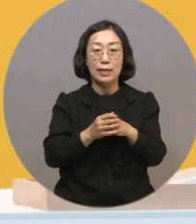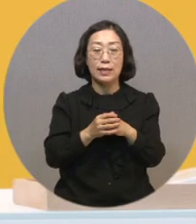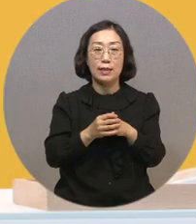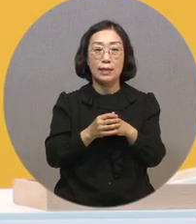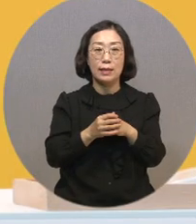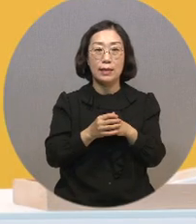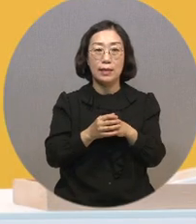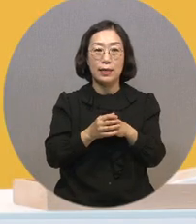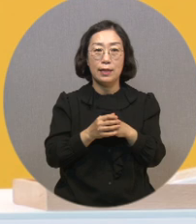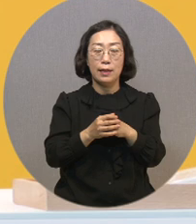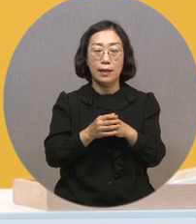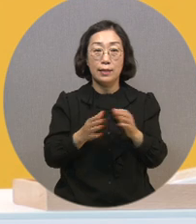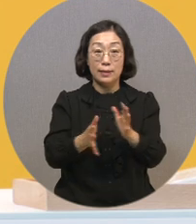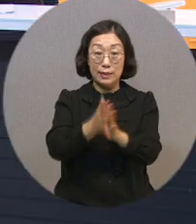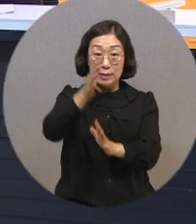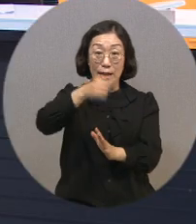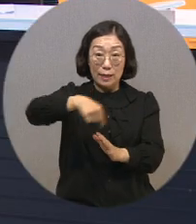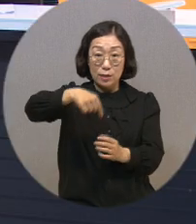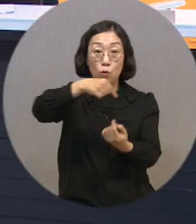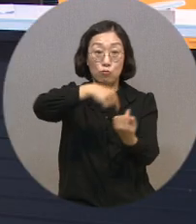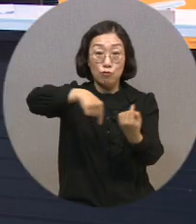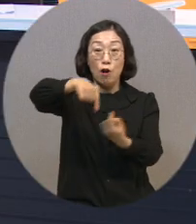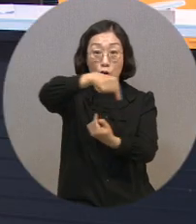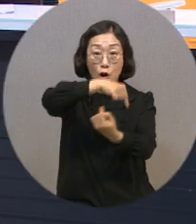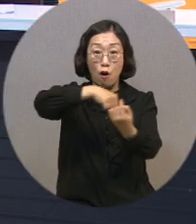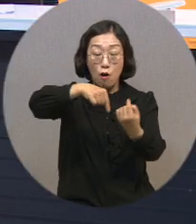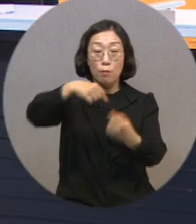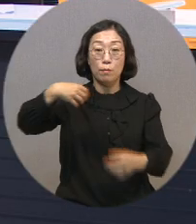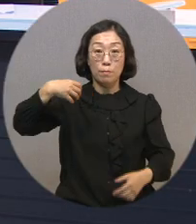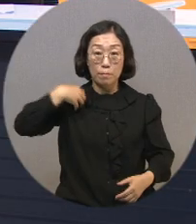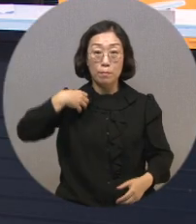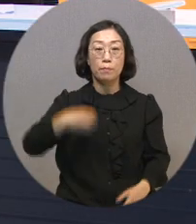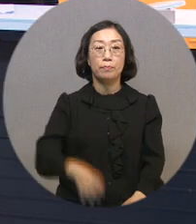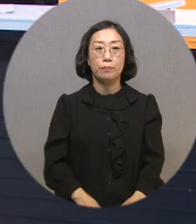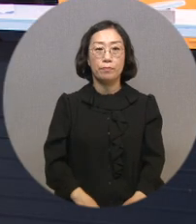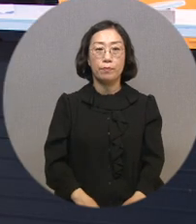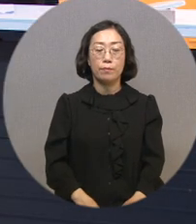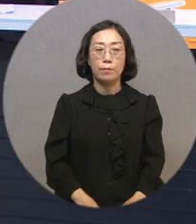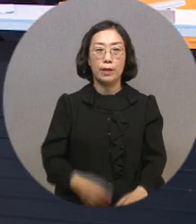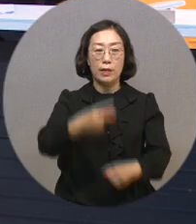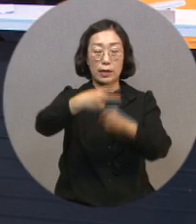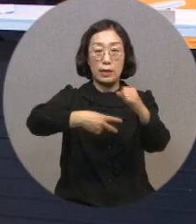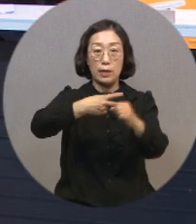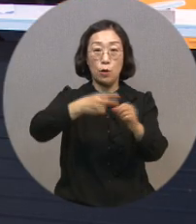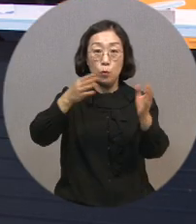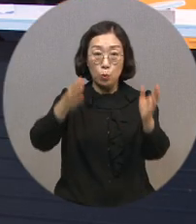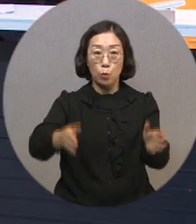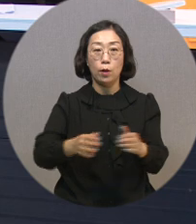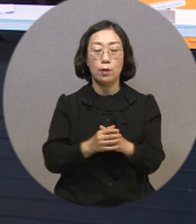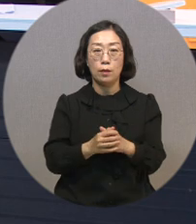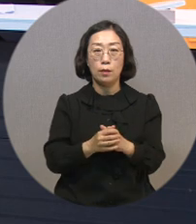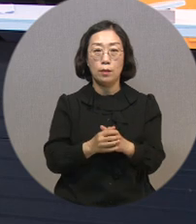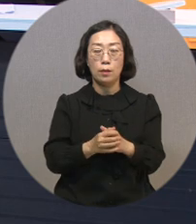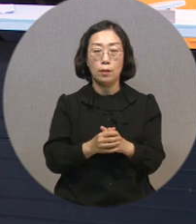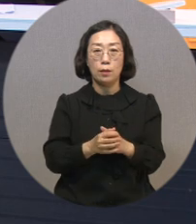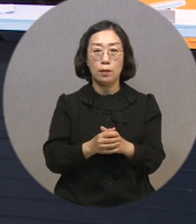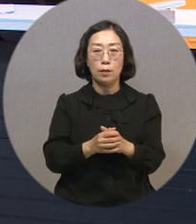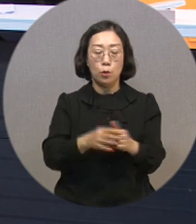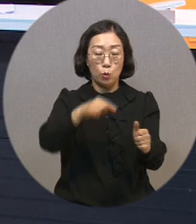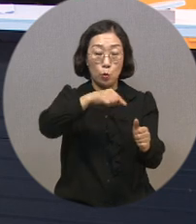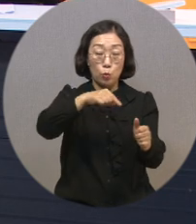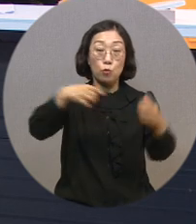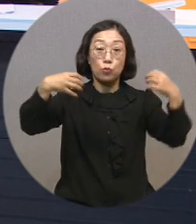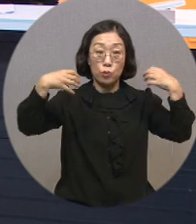장애인 쪽이 부산시에서 이제 이걸 운영해 가야 될 거 아닙니까, 그죠? 그렇죠. 그래서 그 한 2년간은 우리 부산광역시